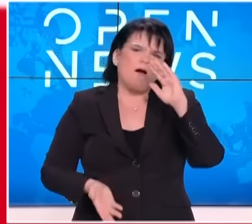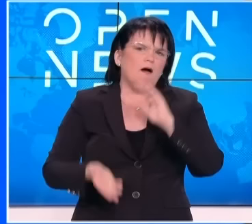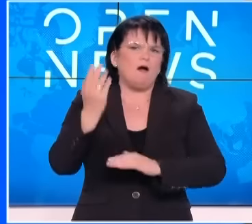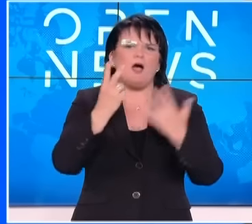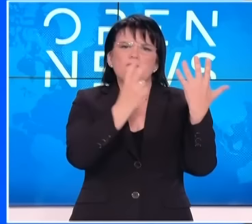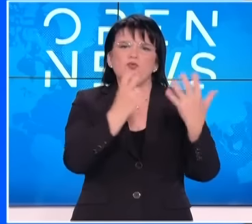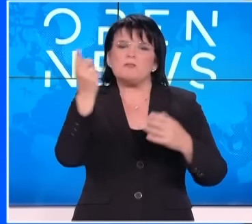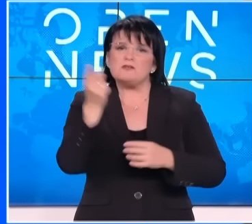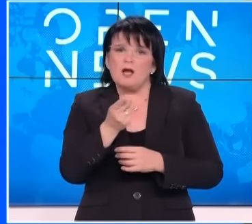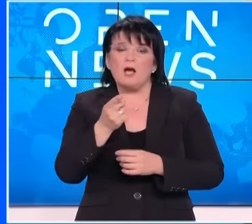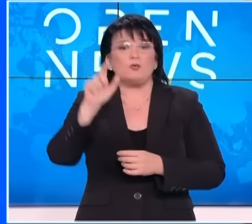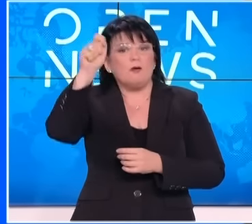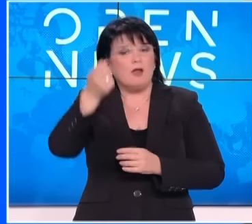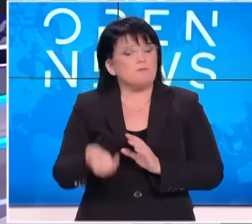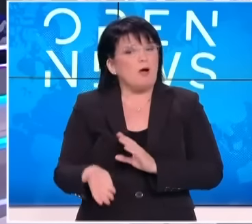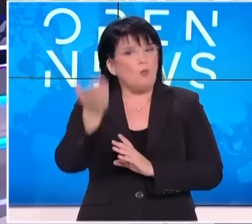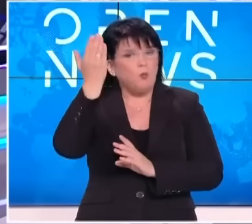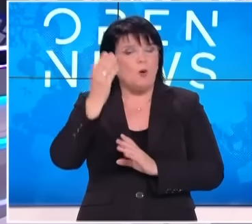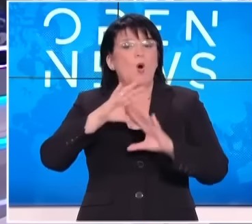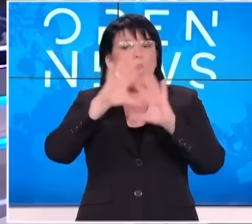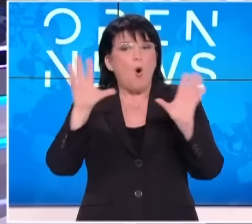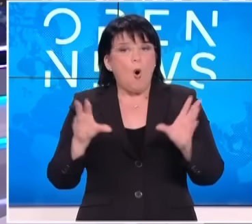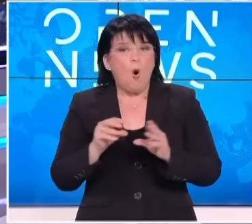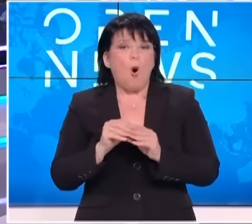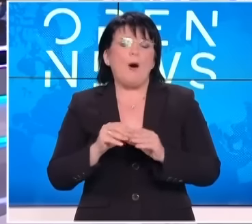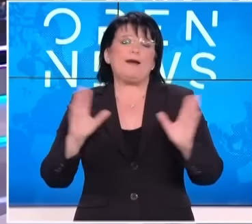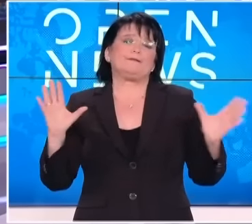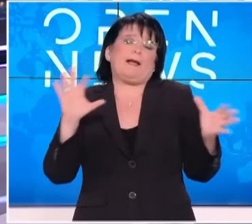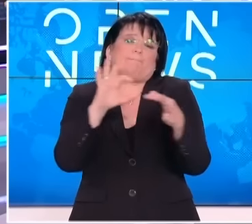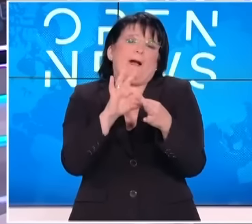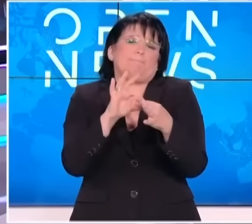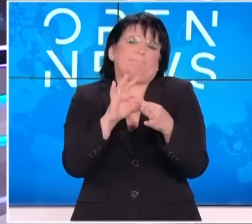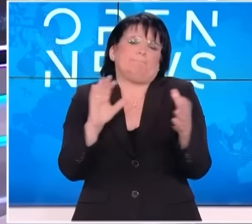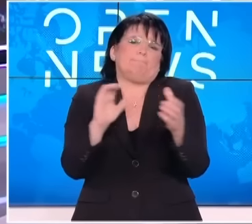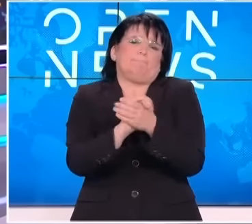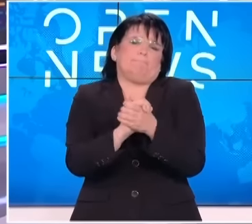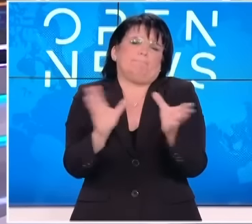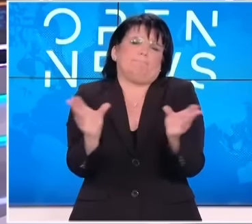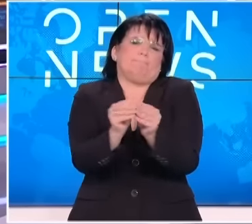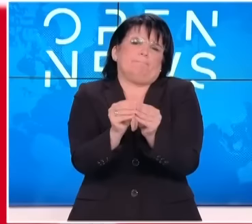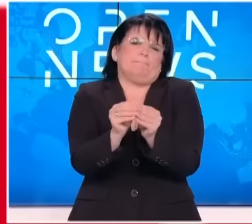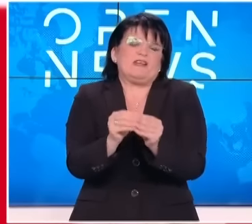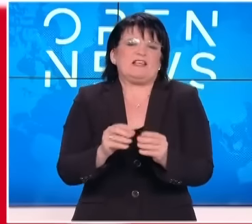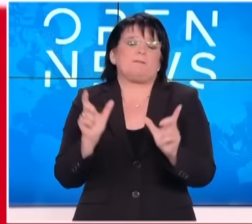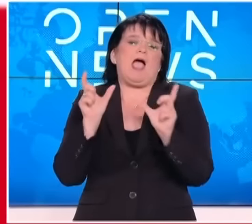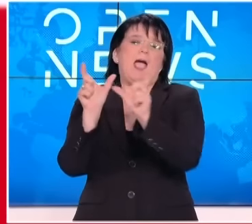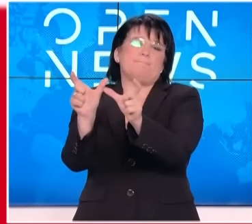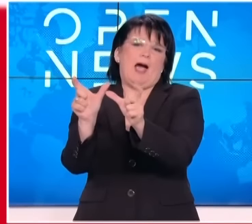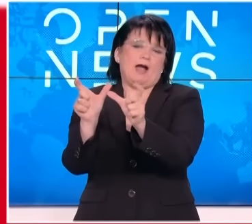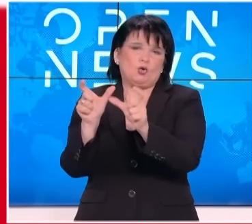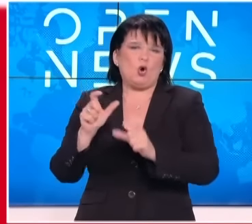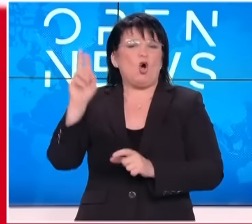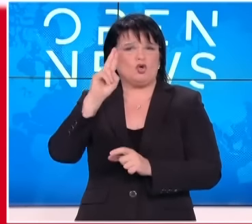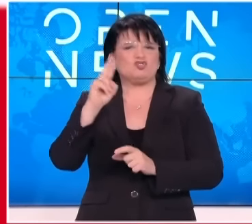70% αυξάνει τώρα και όλα αυτά ήρθαν και έδωσαν πακέτο και με το εμπάρου στη ρωσία λόγω της του πολέμου στην